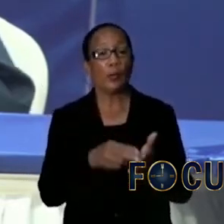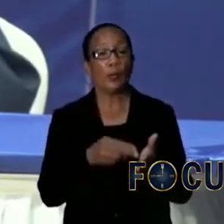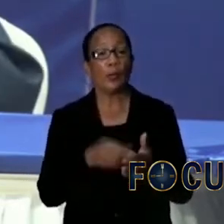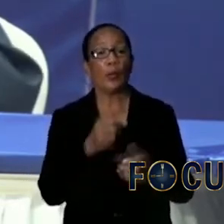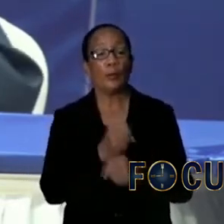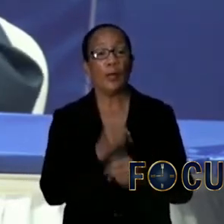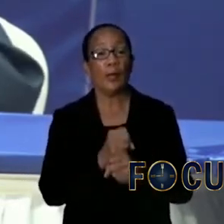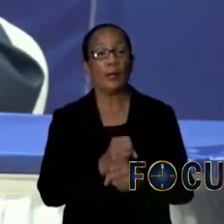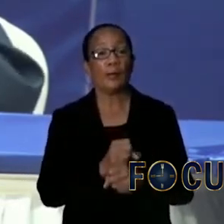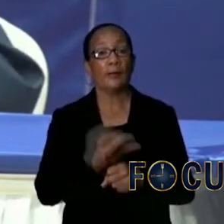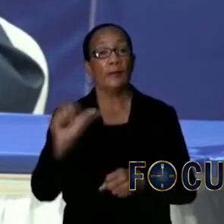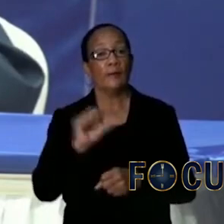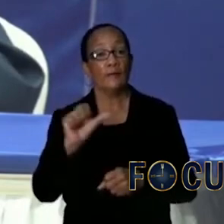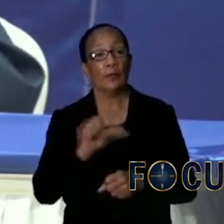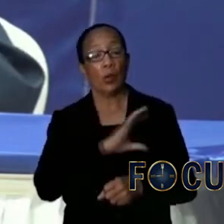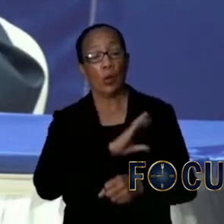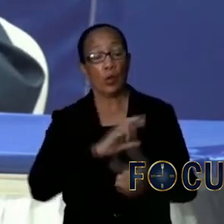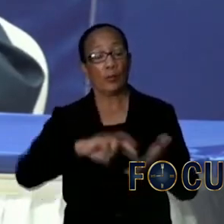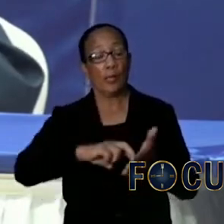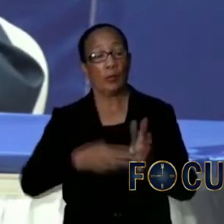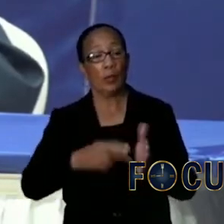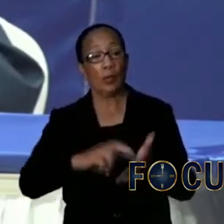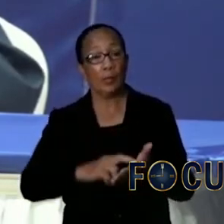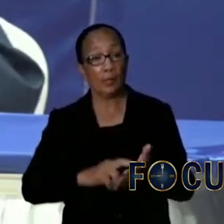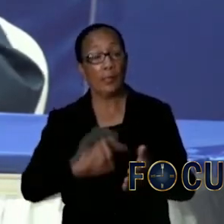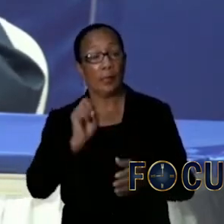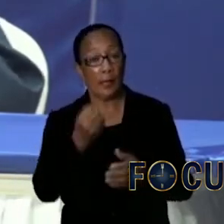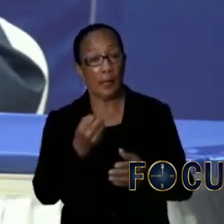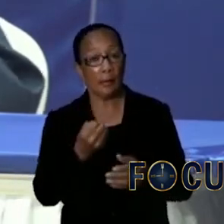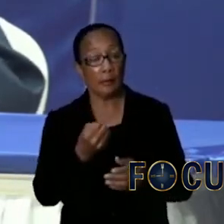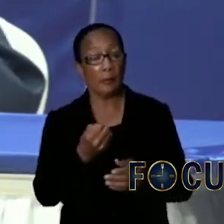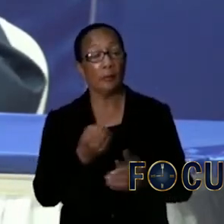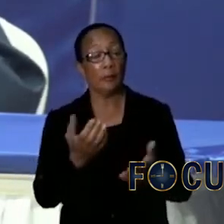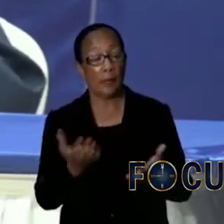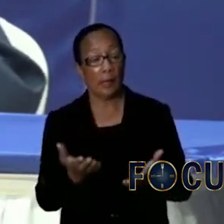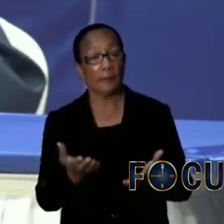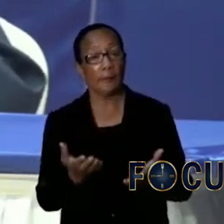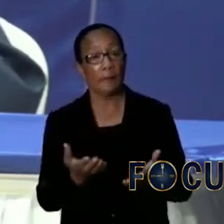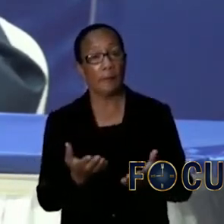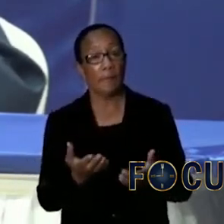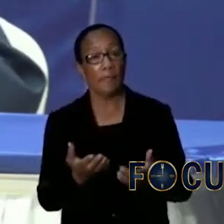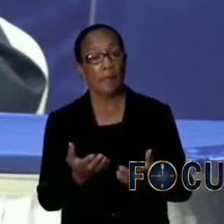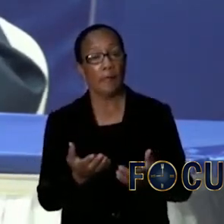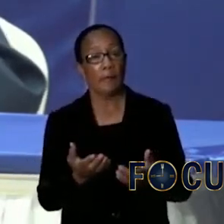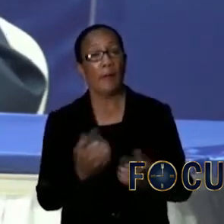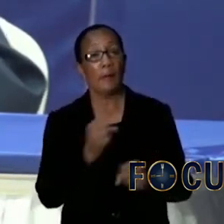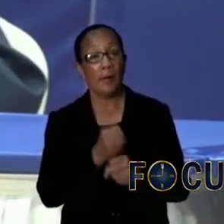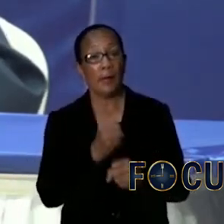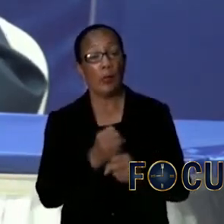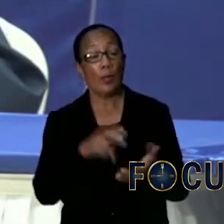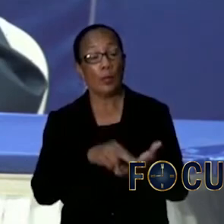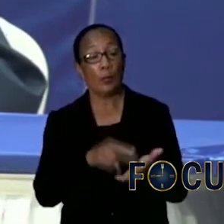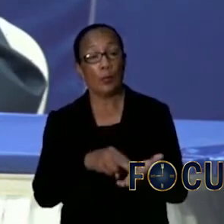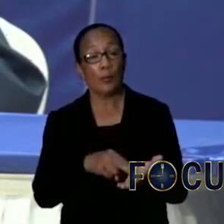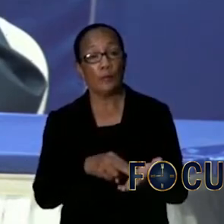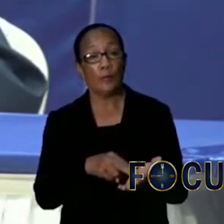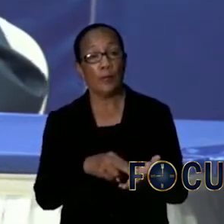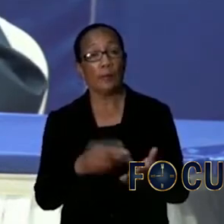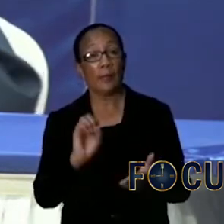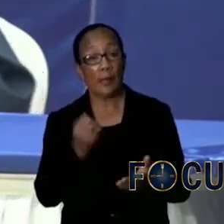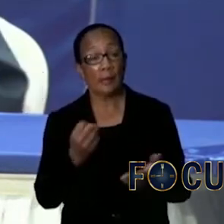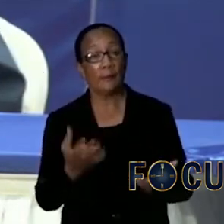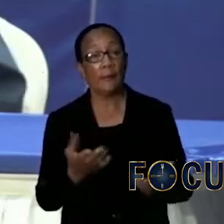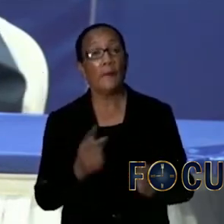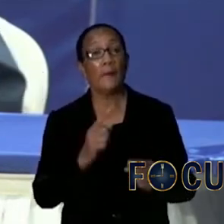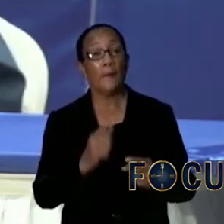zowel van de technologie, daar waar het mogelijk is, sowieso. maken we daar gebruik van waar het mogelijk